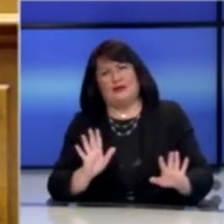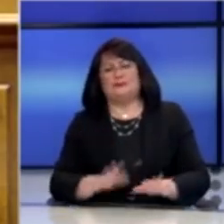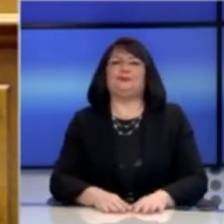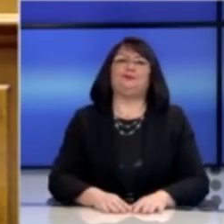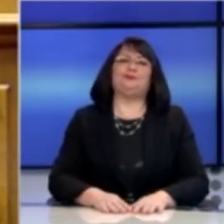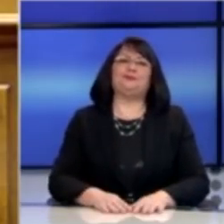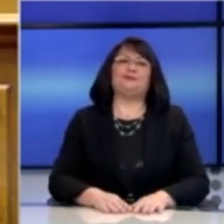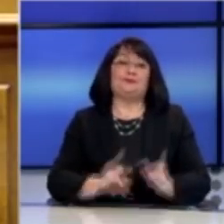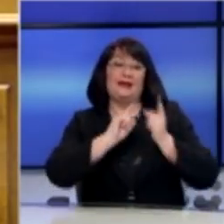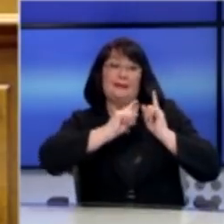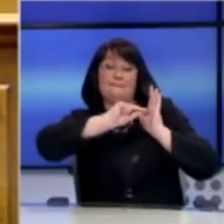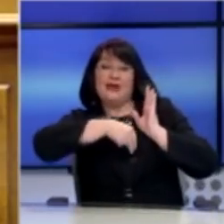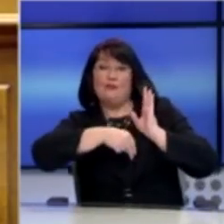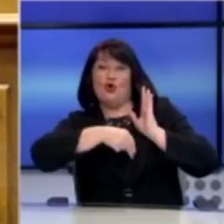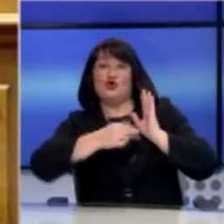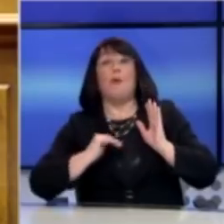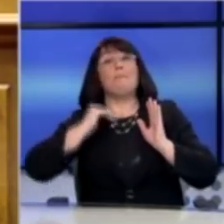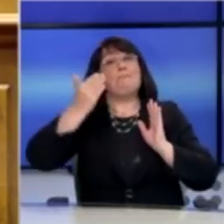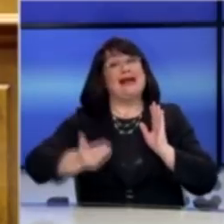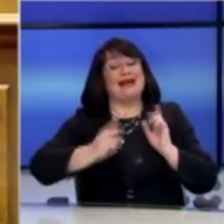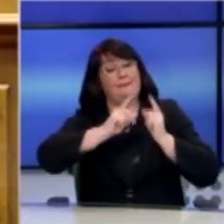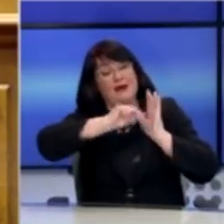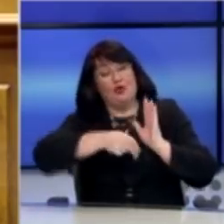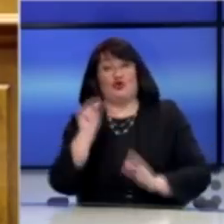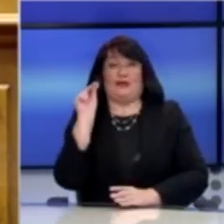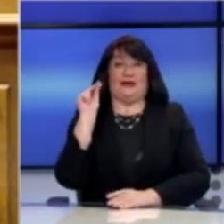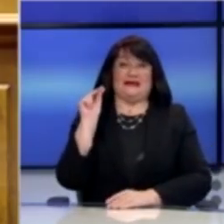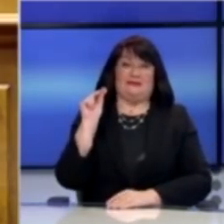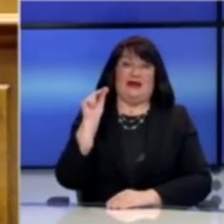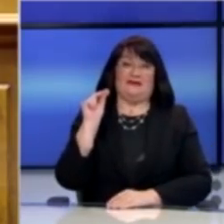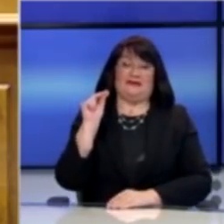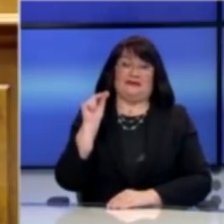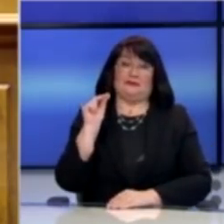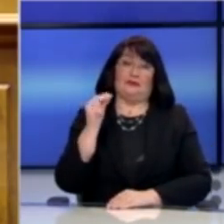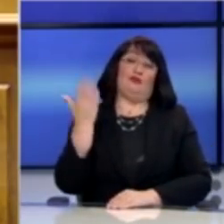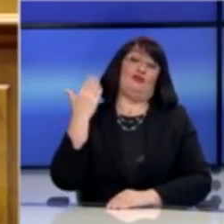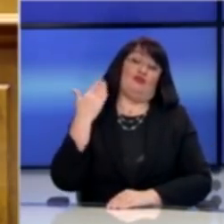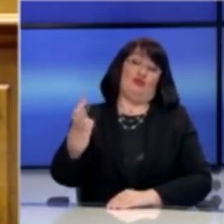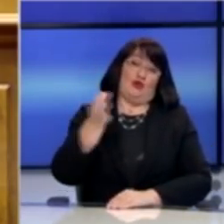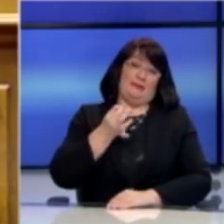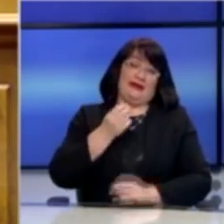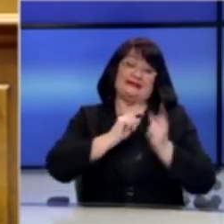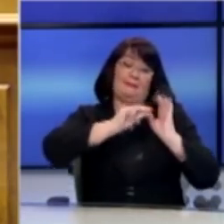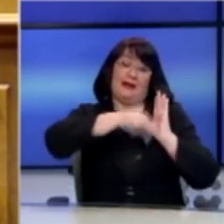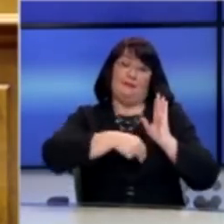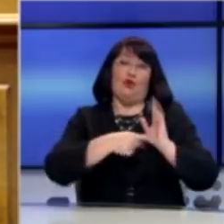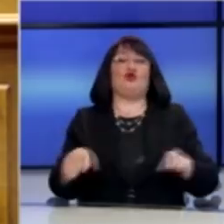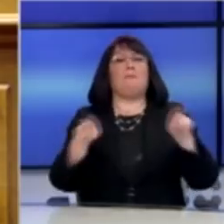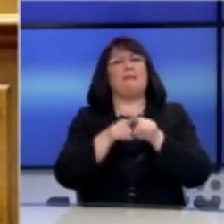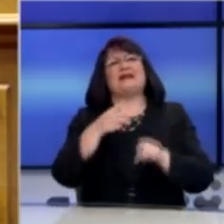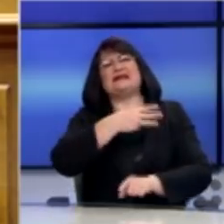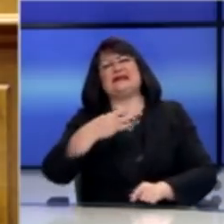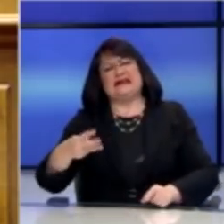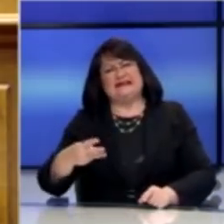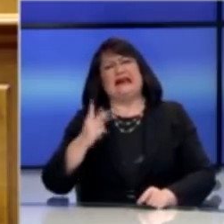λένε μνημόνια και μεταμνημονιακές δεσμεύσεις, όπως τον λέγατε τα προηγούμενα χρόνια μαζί με το ΣΥΡΙΖΑ